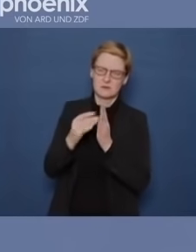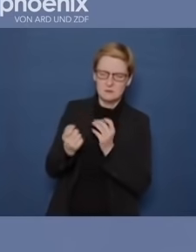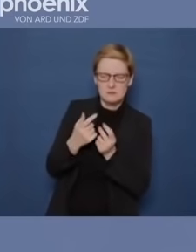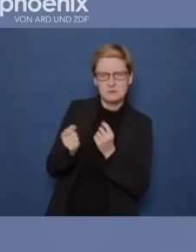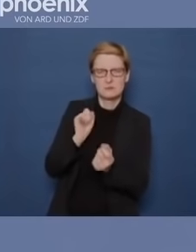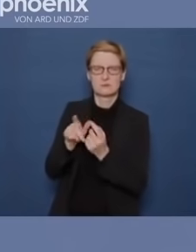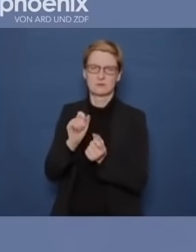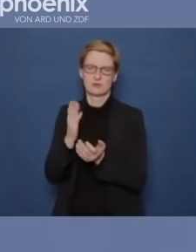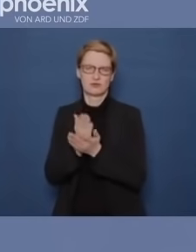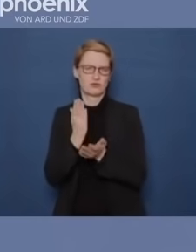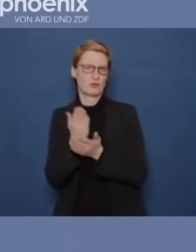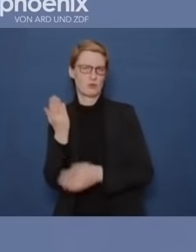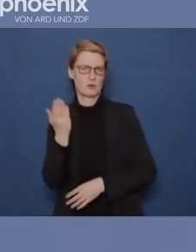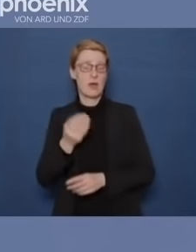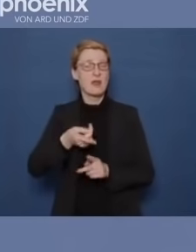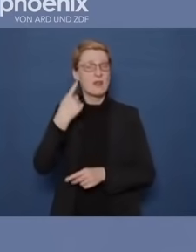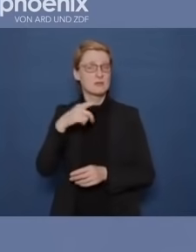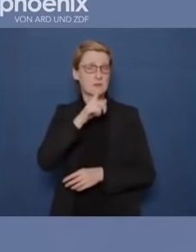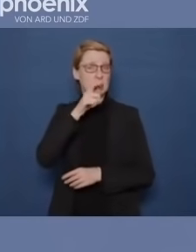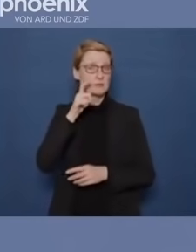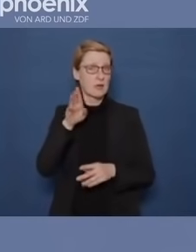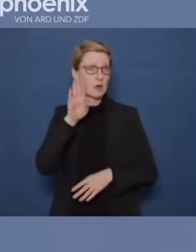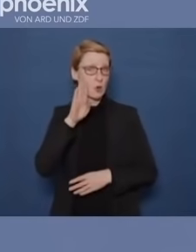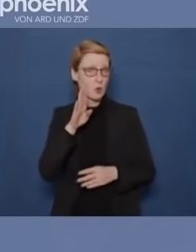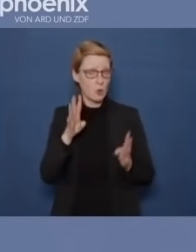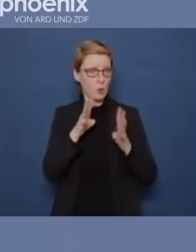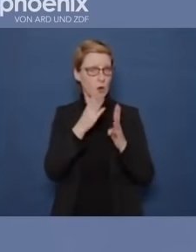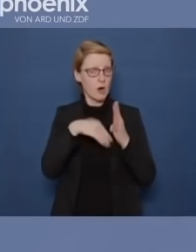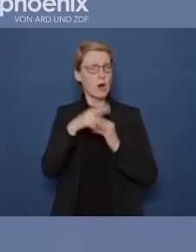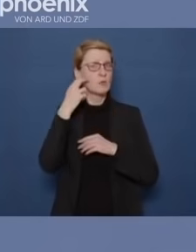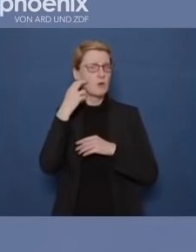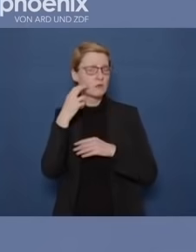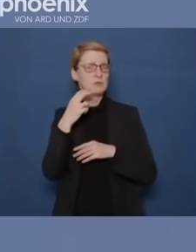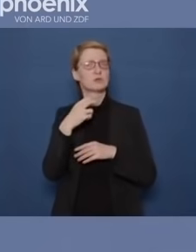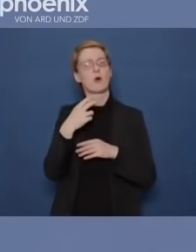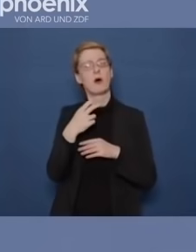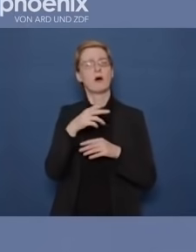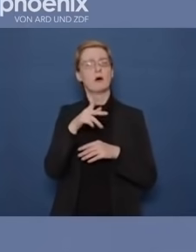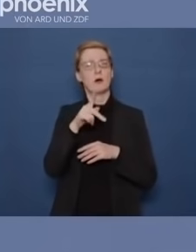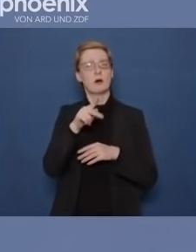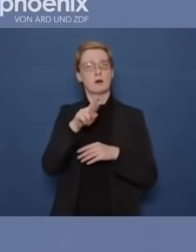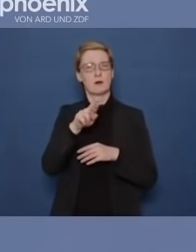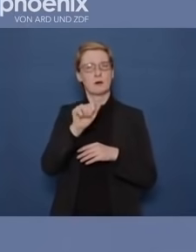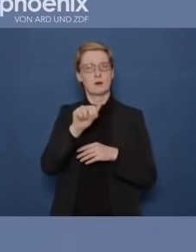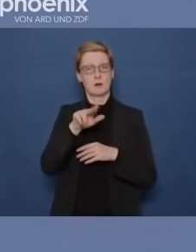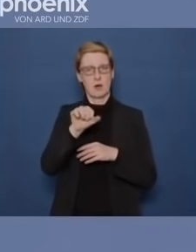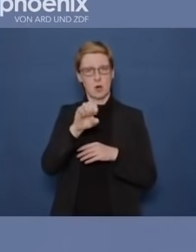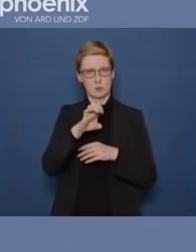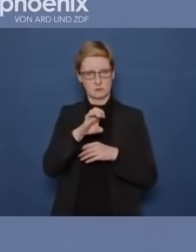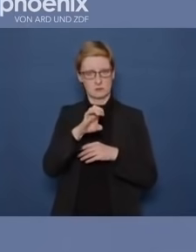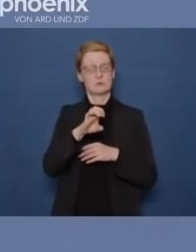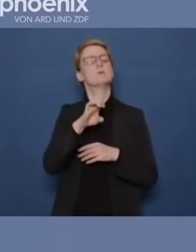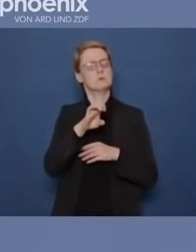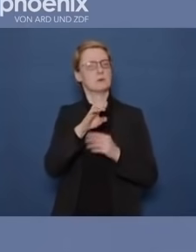bei der Expertenanhörung zum Beispiel den Teilnehmer Herrn Professor Krause gegeben, der in manchen Einschätzungen